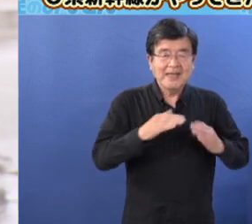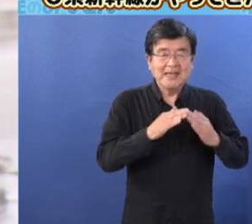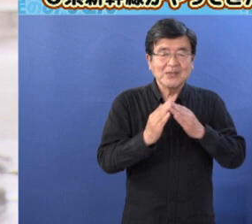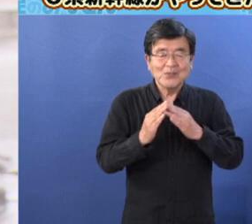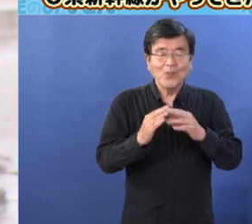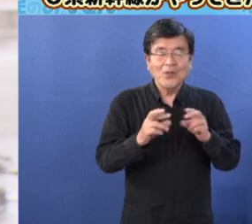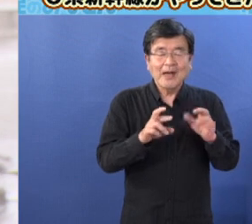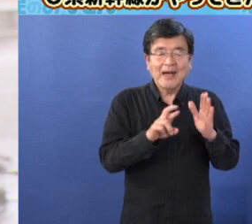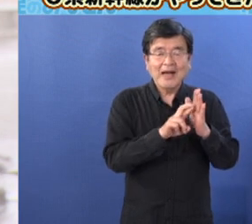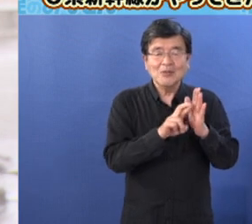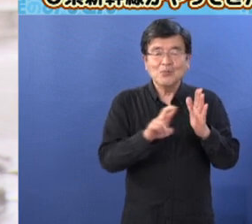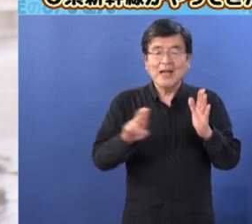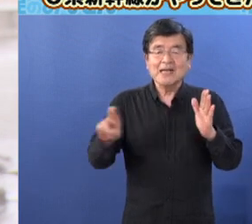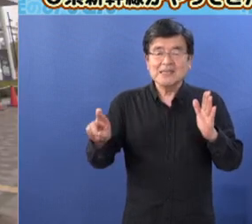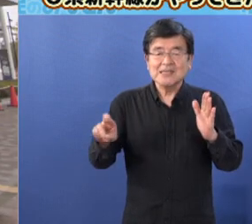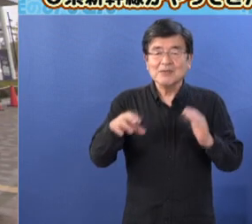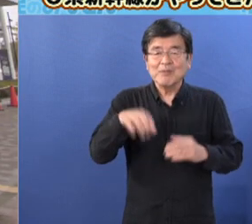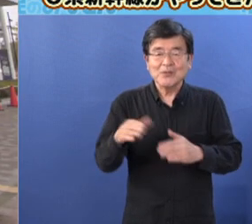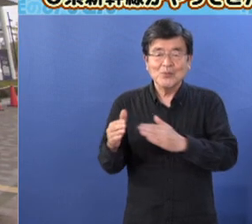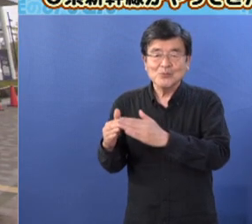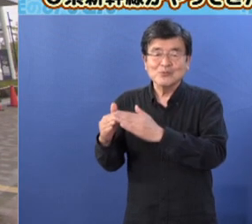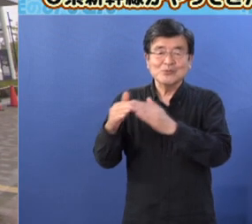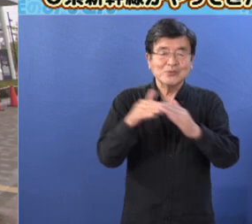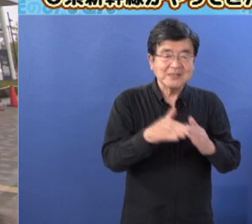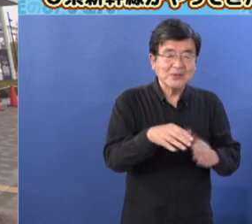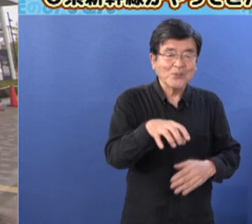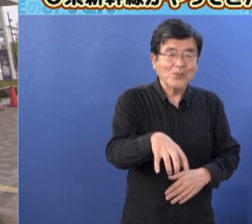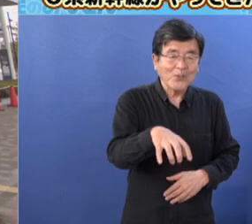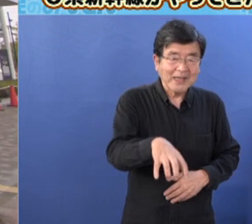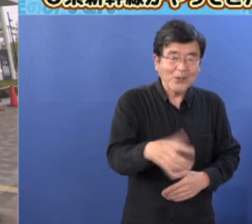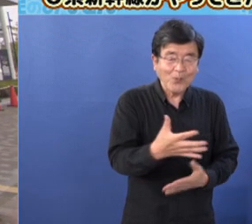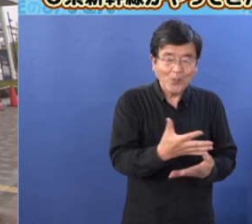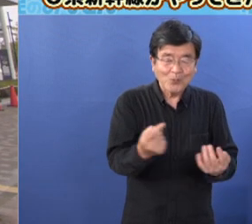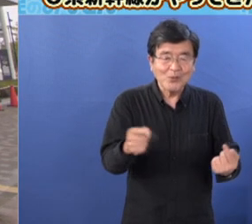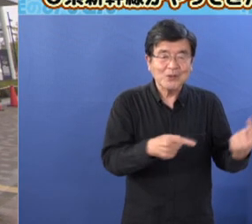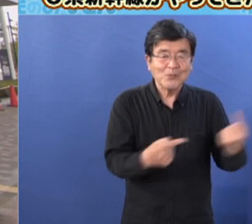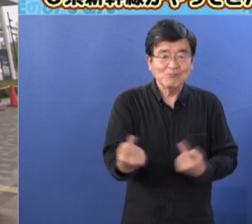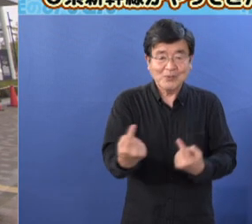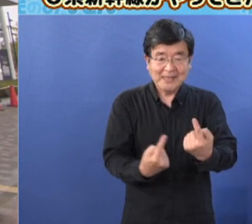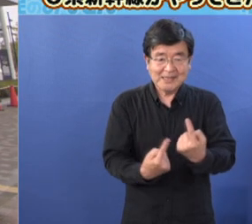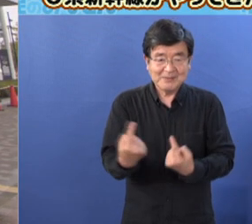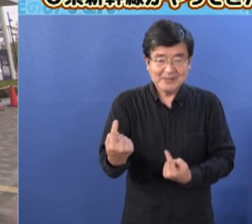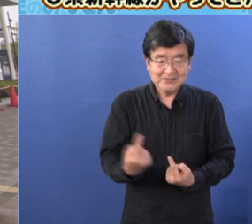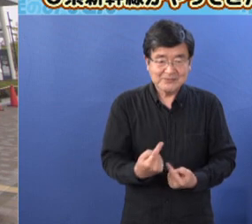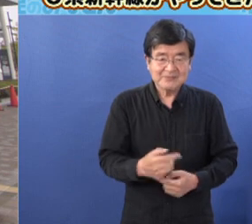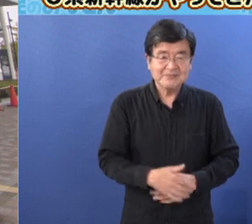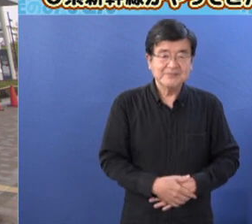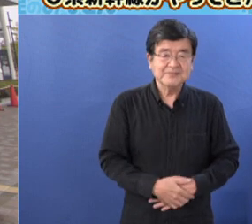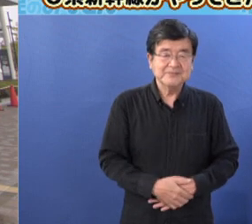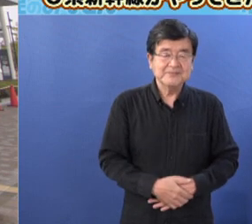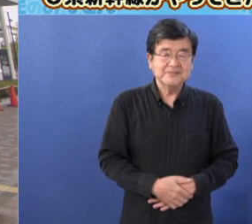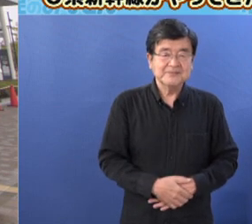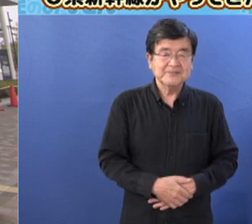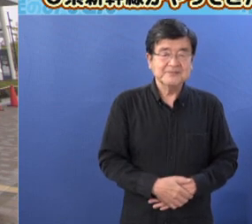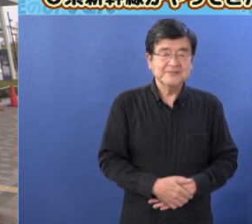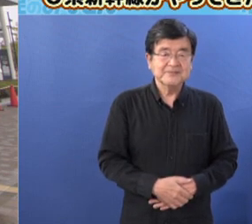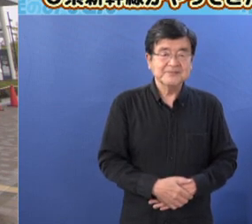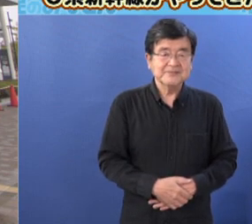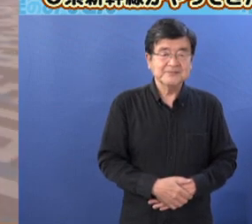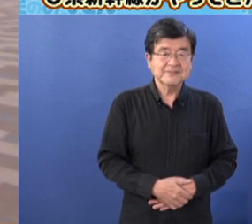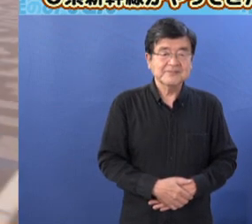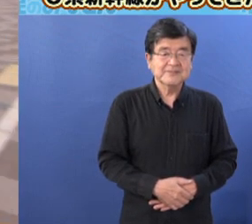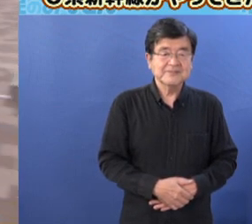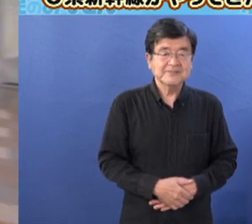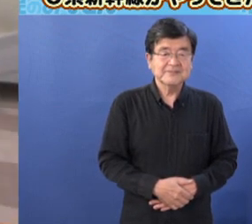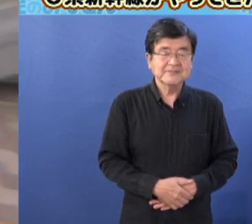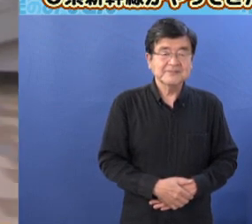そしてゼロ系新幹線はケントライブラリーに場所を移し、今も多くの人を出迎えています。 はあ、